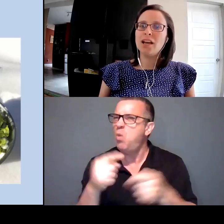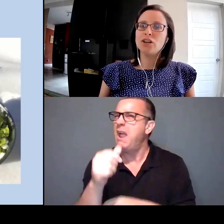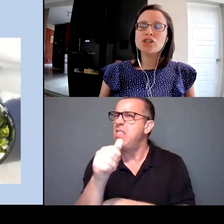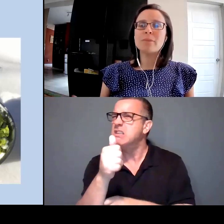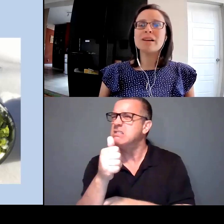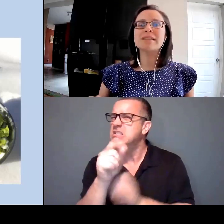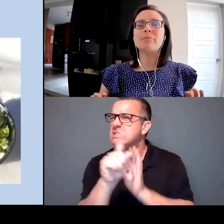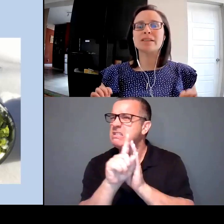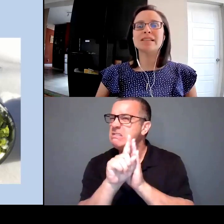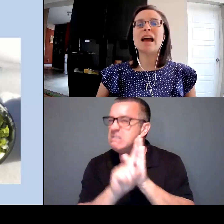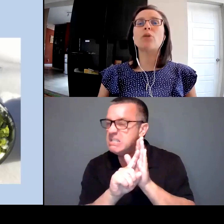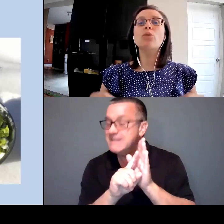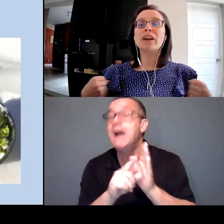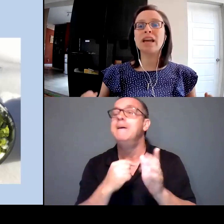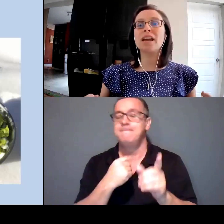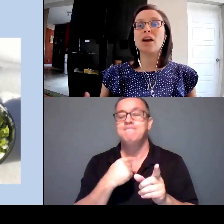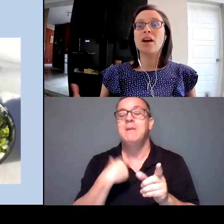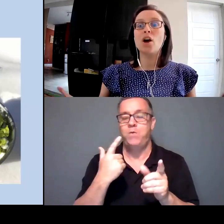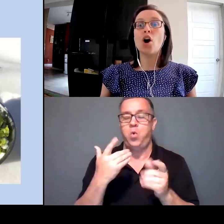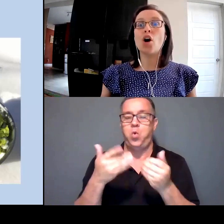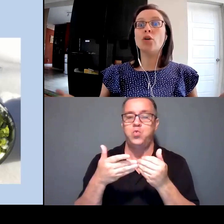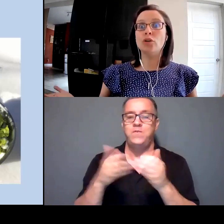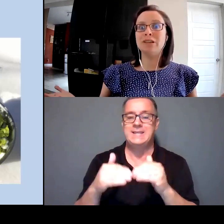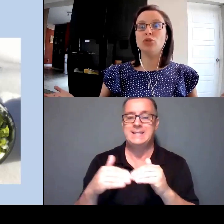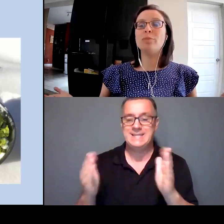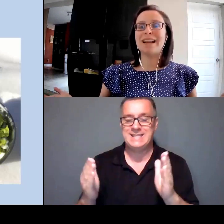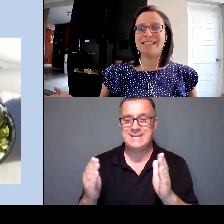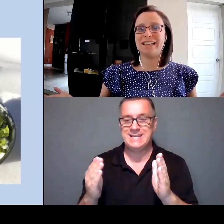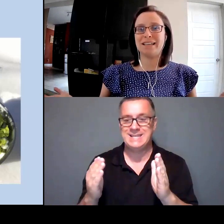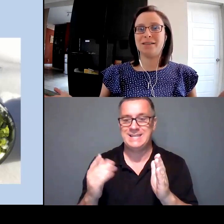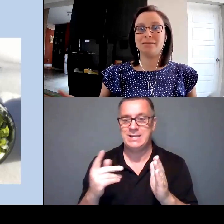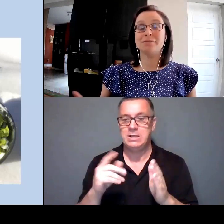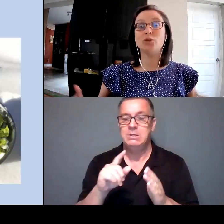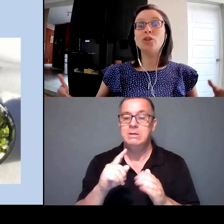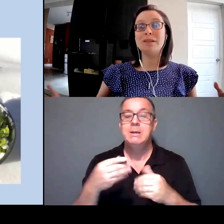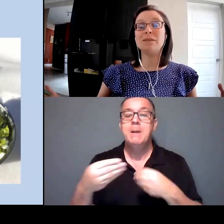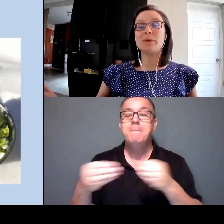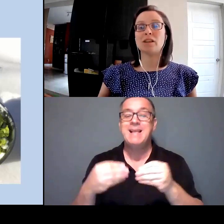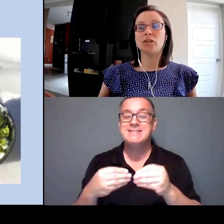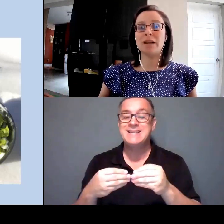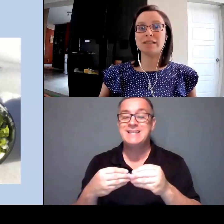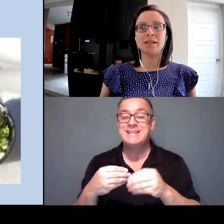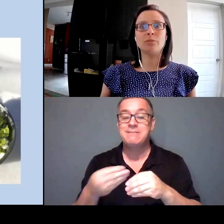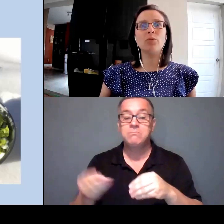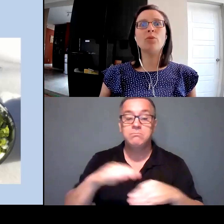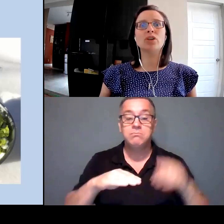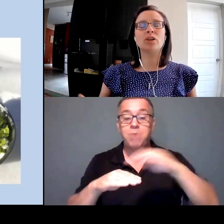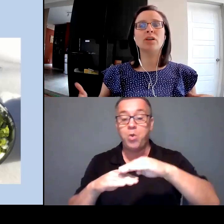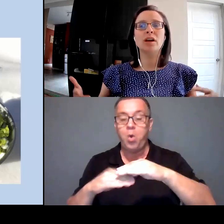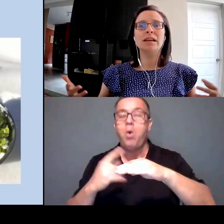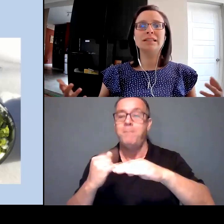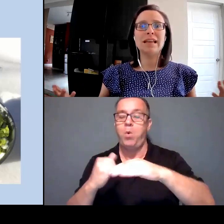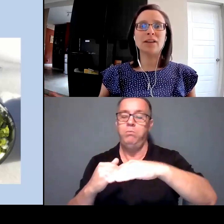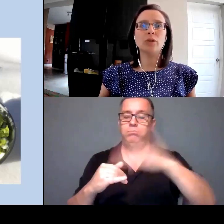degrés, là, je commence à penser à ouvrir un de mes 2 plastiques. une de mes épaisseurs de plastique pour